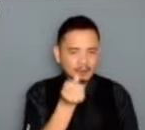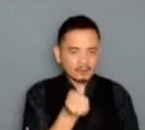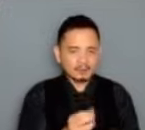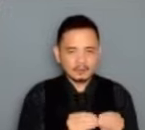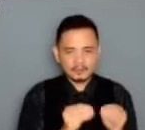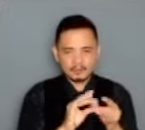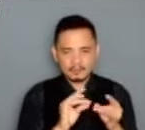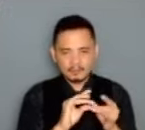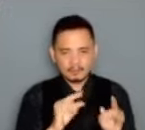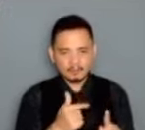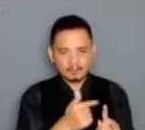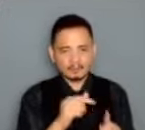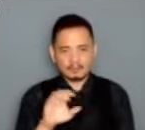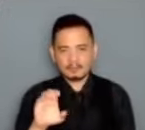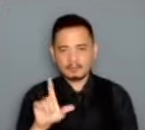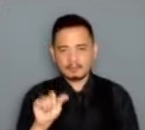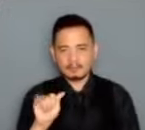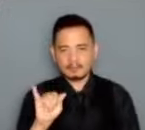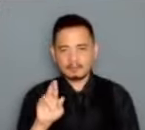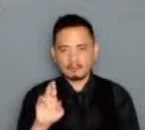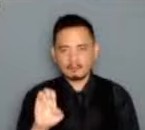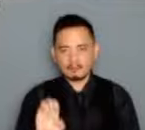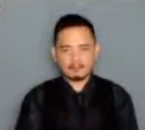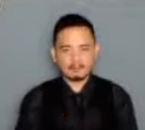GMA Regional TV 1 North Central Luzon.